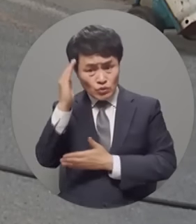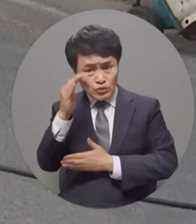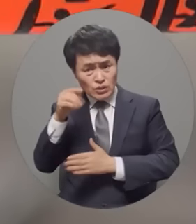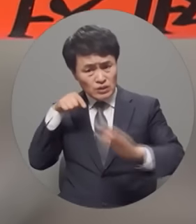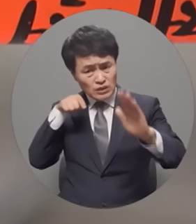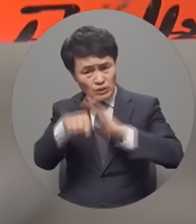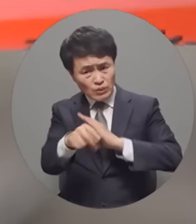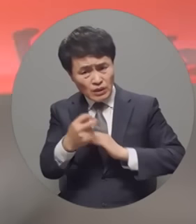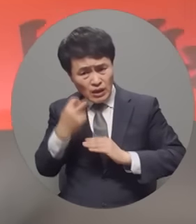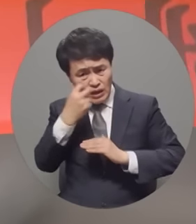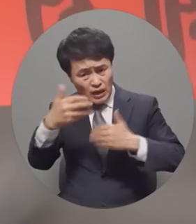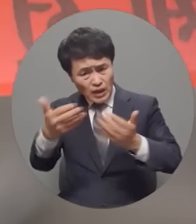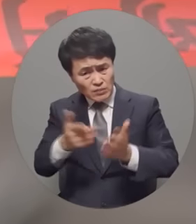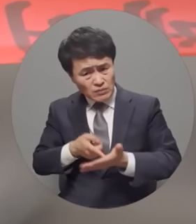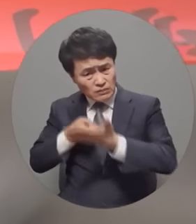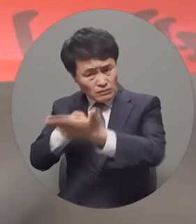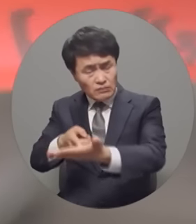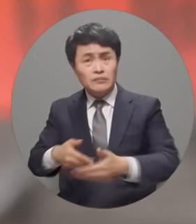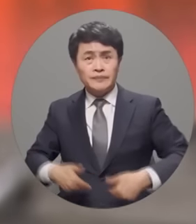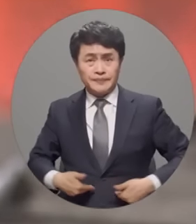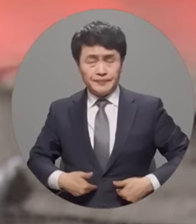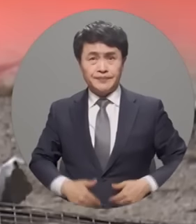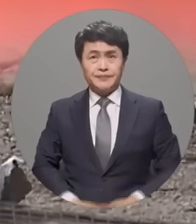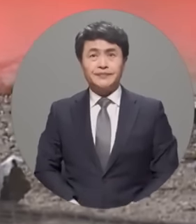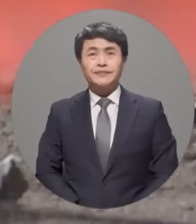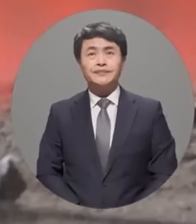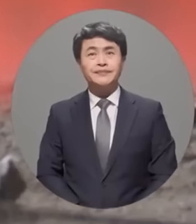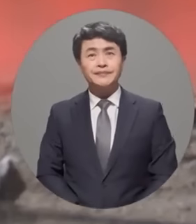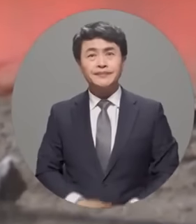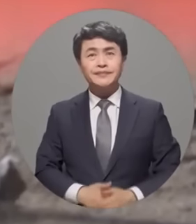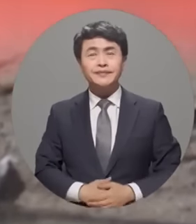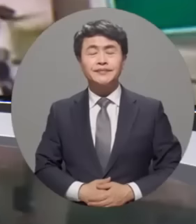감사가 청구되기도 했습니다. MBC 뉴스 허윤호입니다.